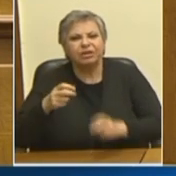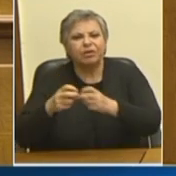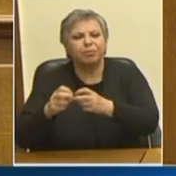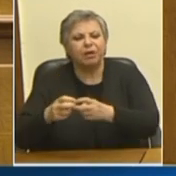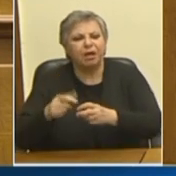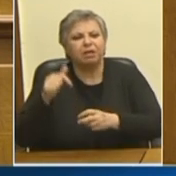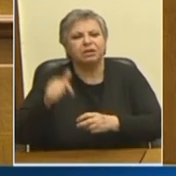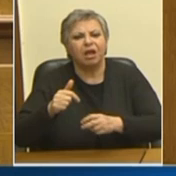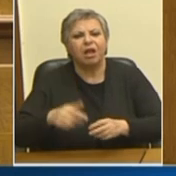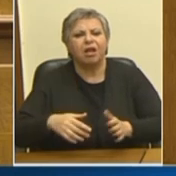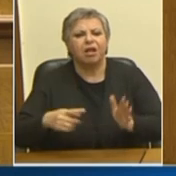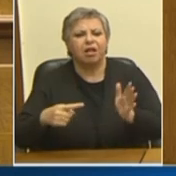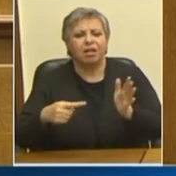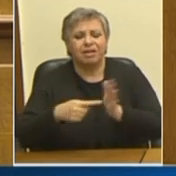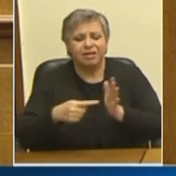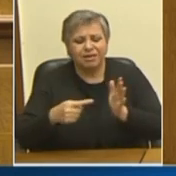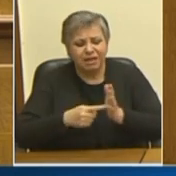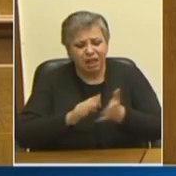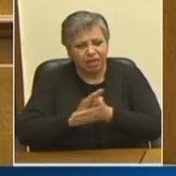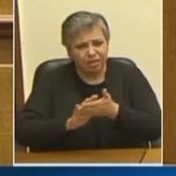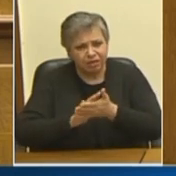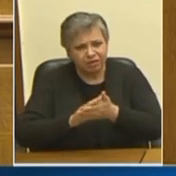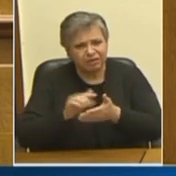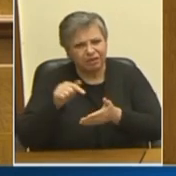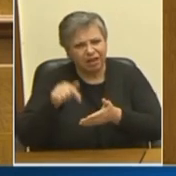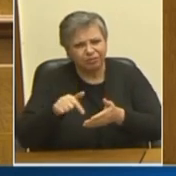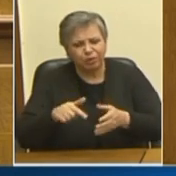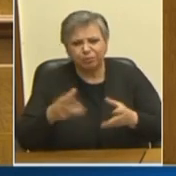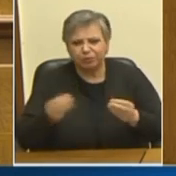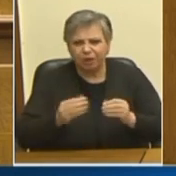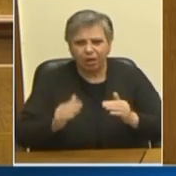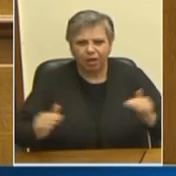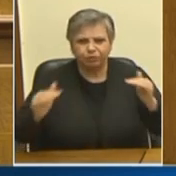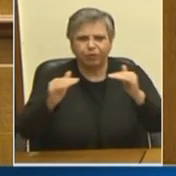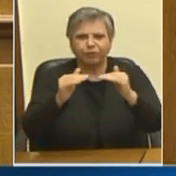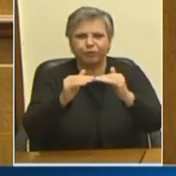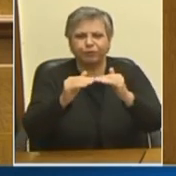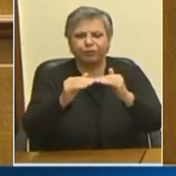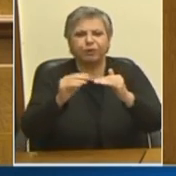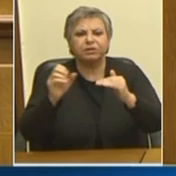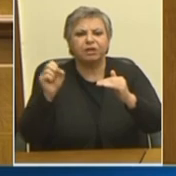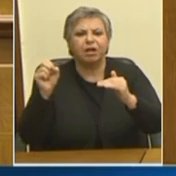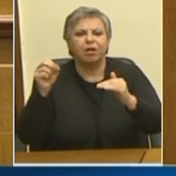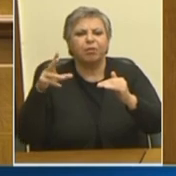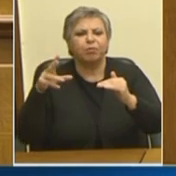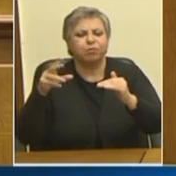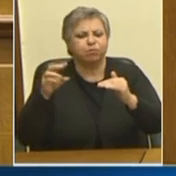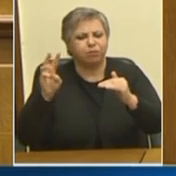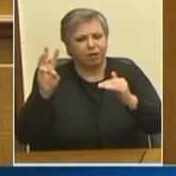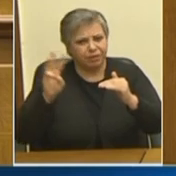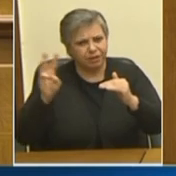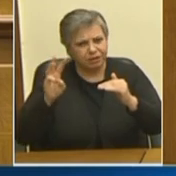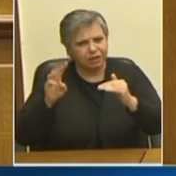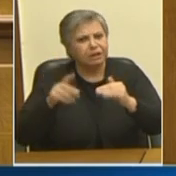τους Ιαχωβάδες ίδιους με τις Ορθοδόξους. Και για να το πετύχετε αυτό τι κάνατε? Δώσατε απόλυτη